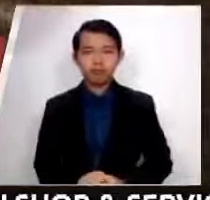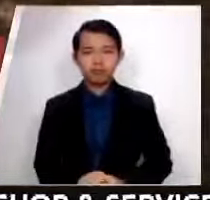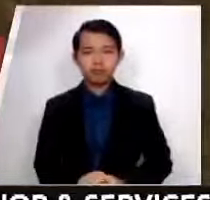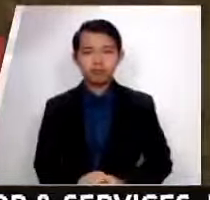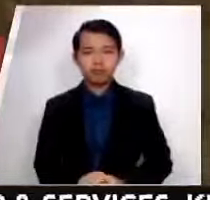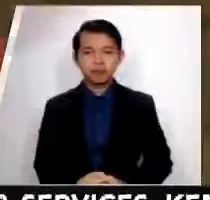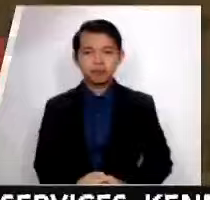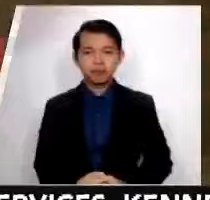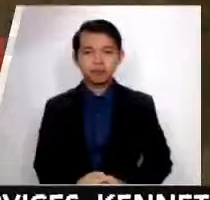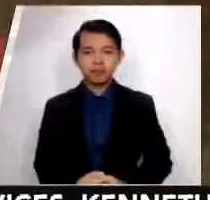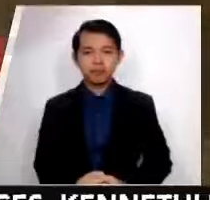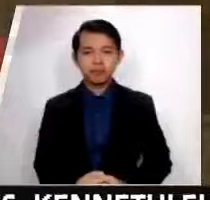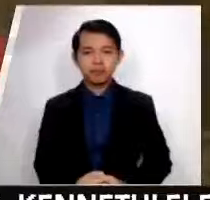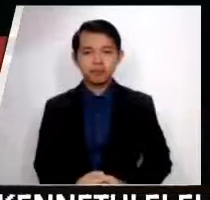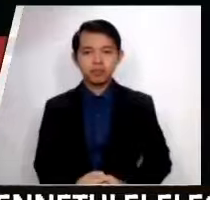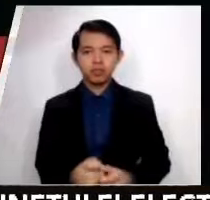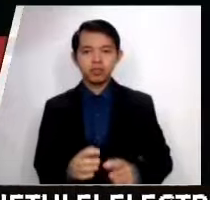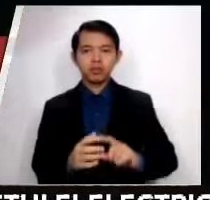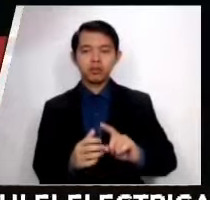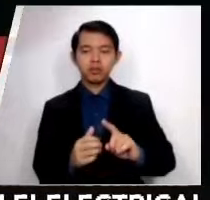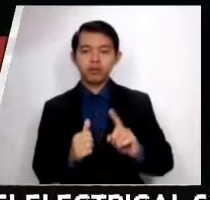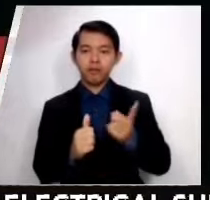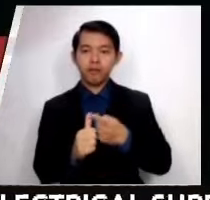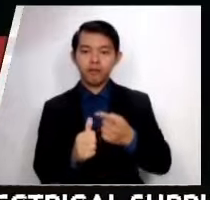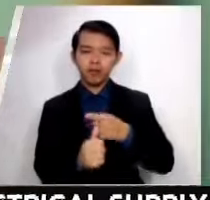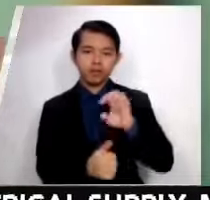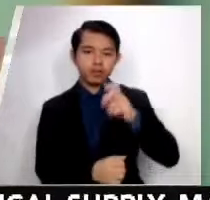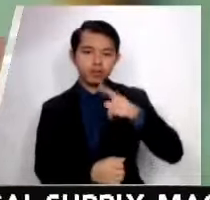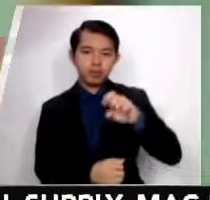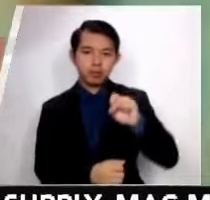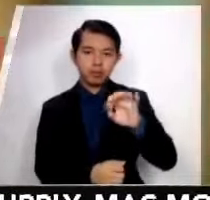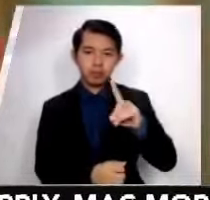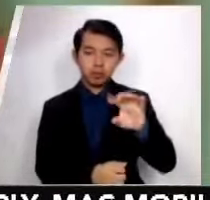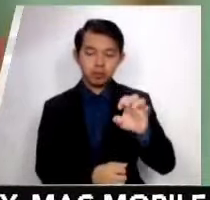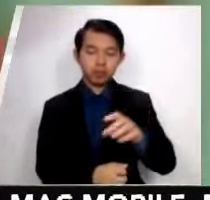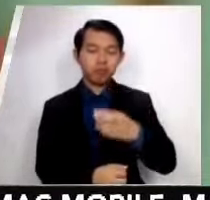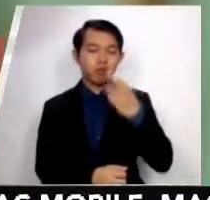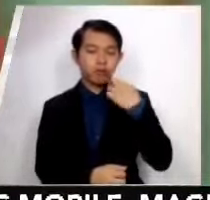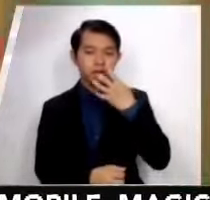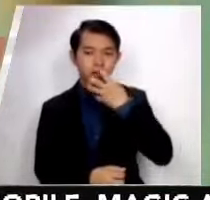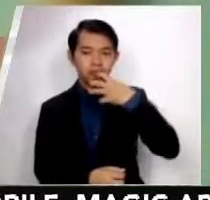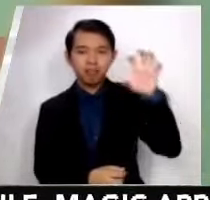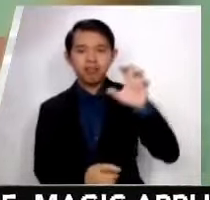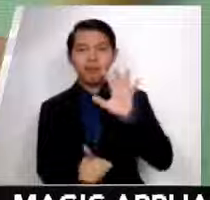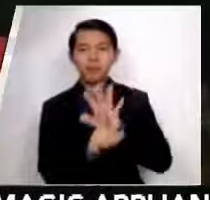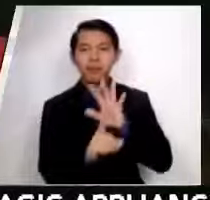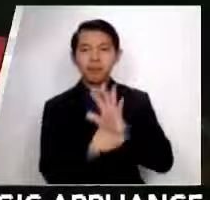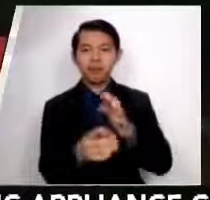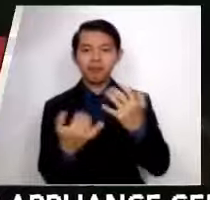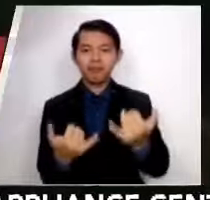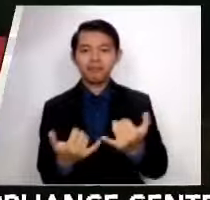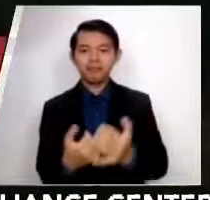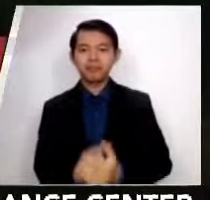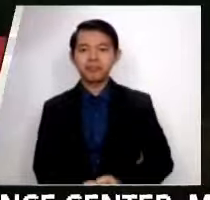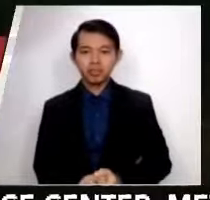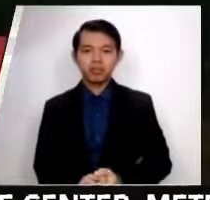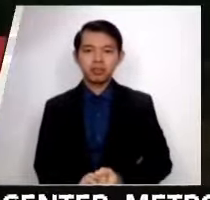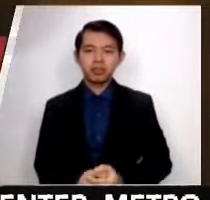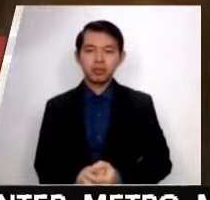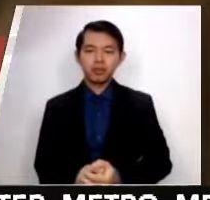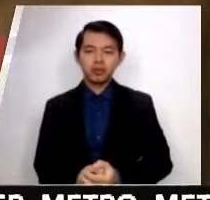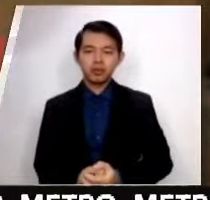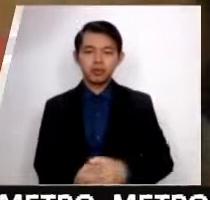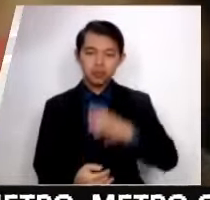Pilot episode ng Pulang Araw trending. Isa sa mga bida nitong si Alden Richards,